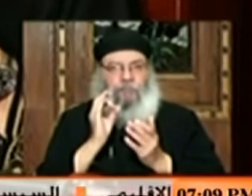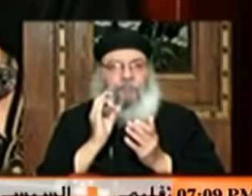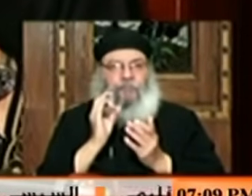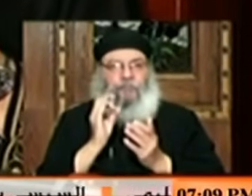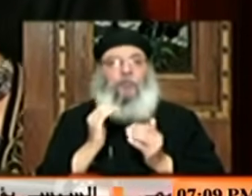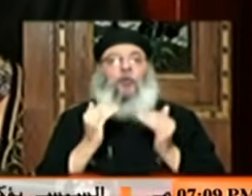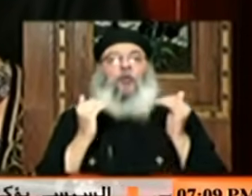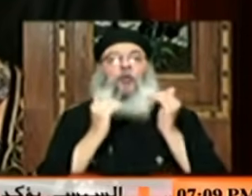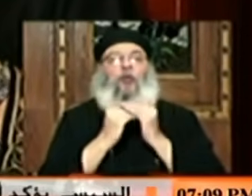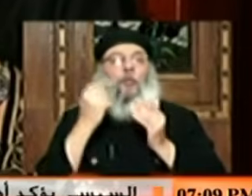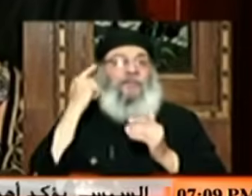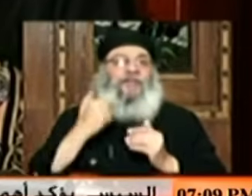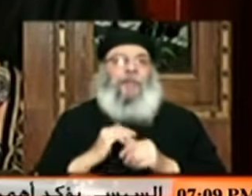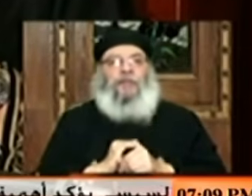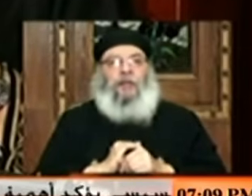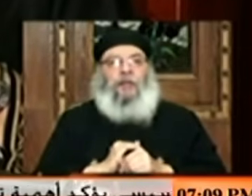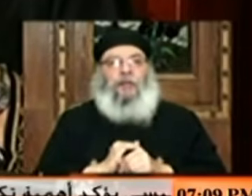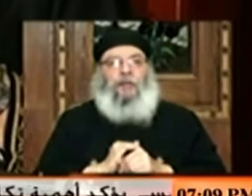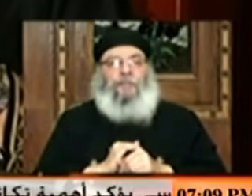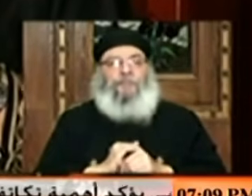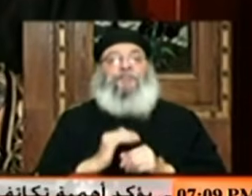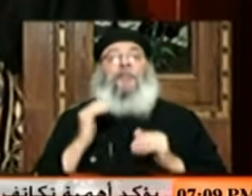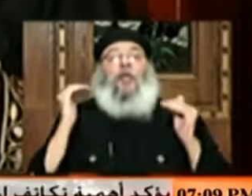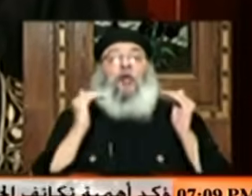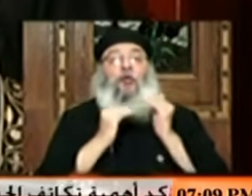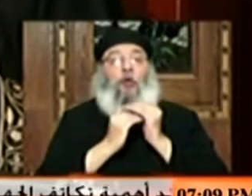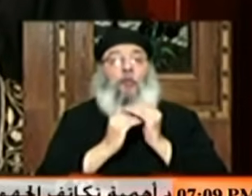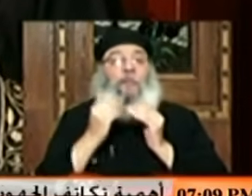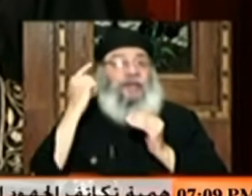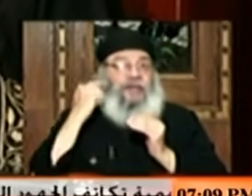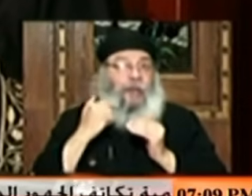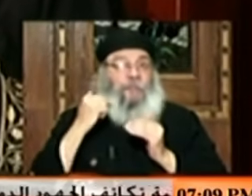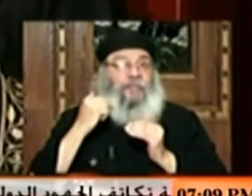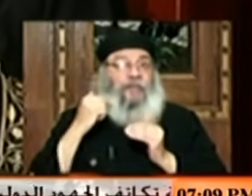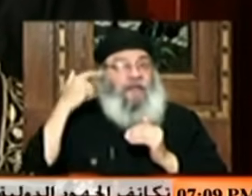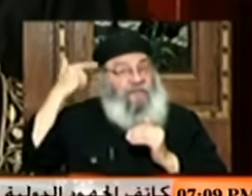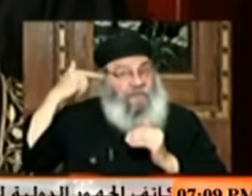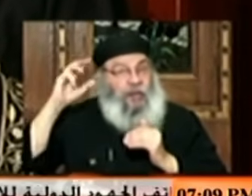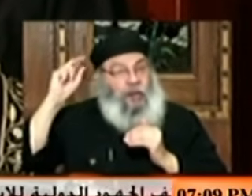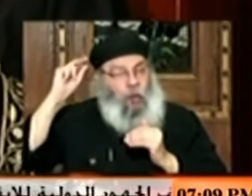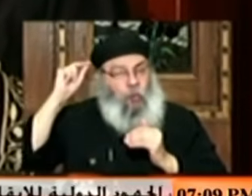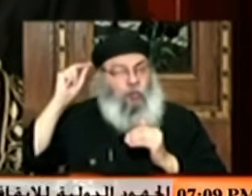تتعطل فيه الحياه كامله في فكر